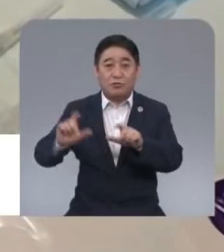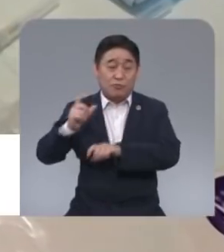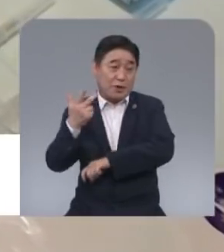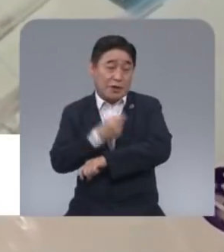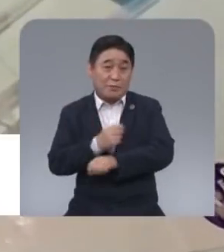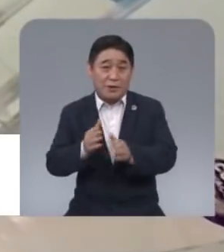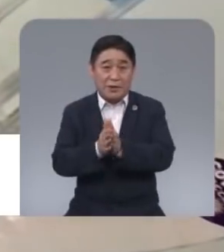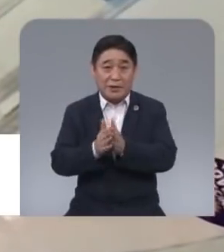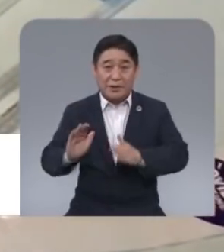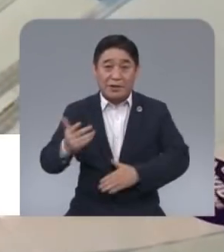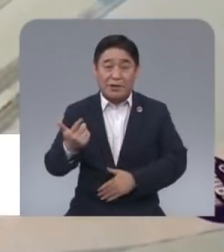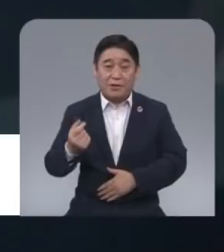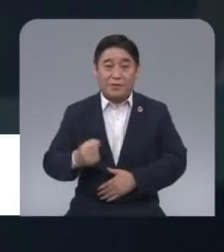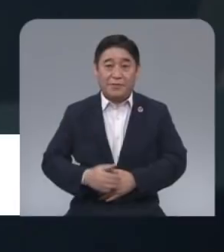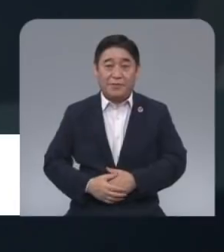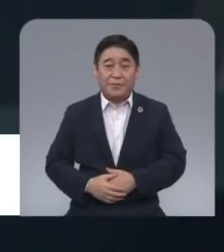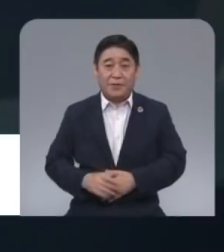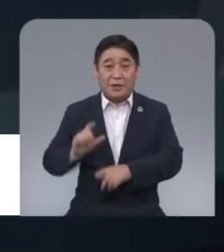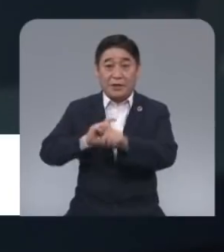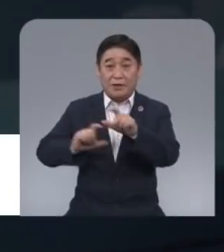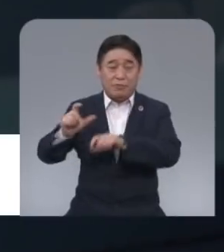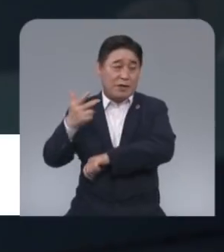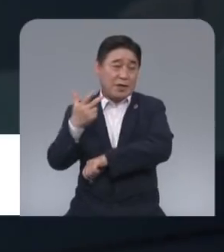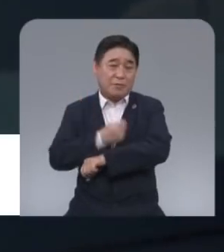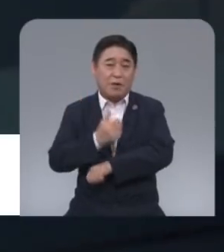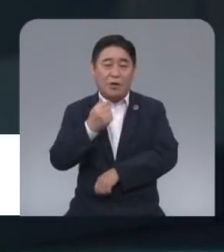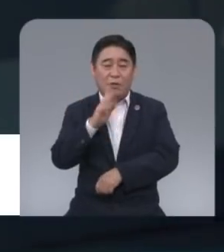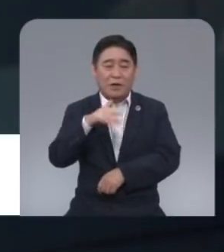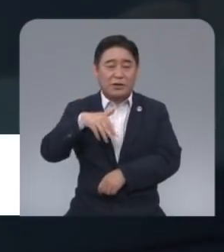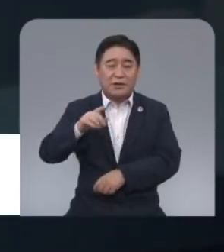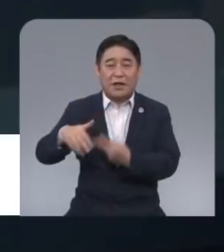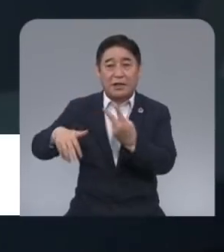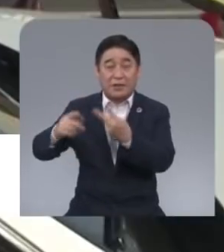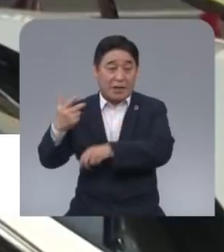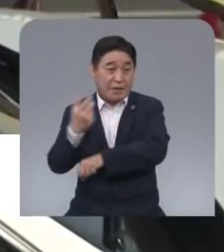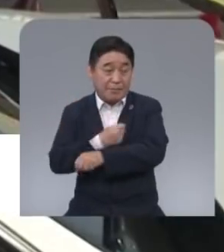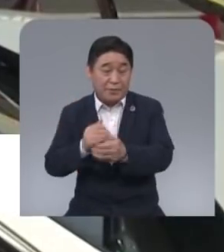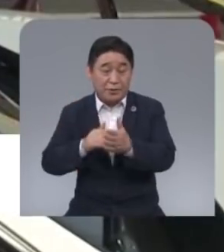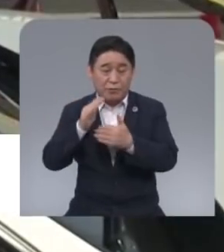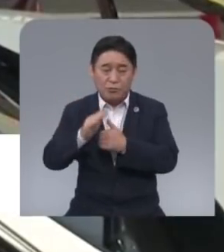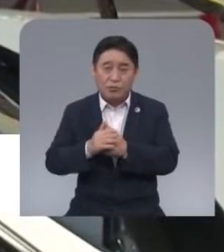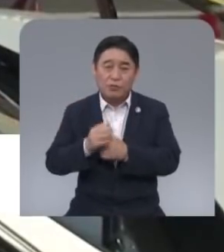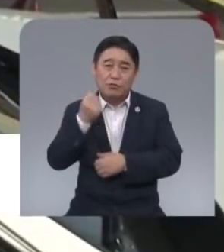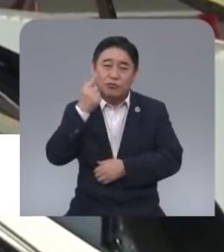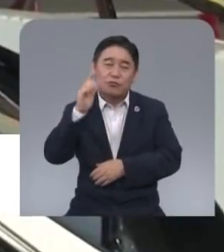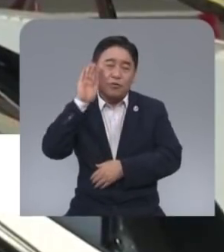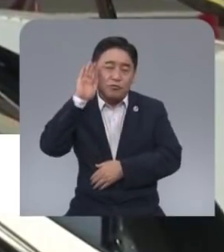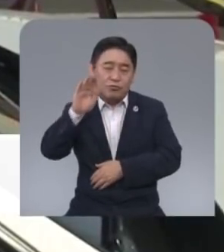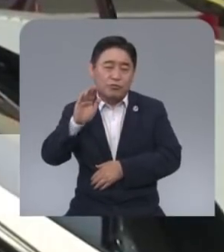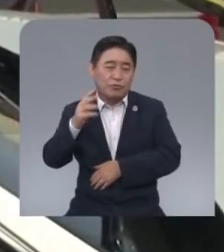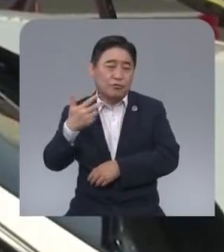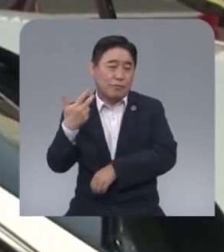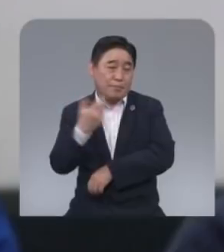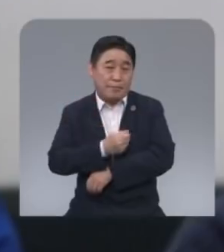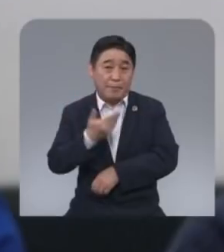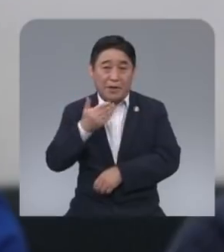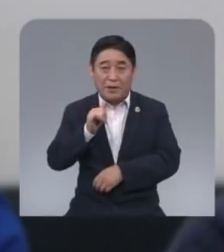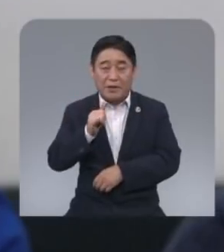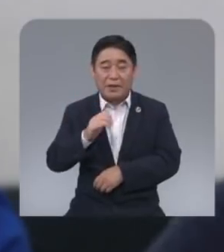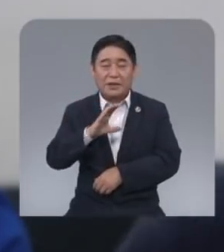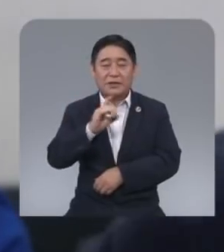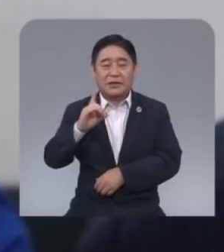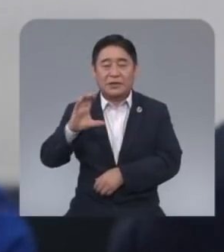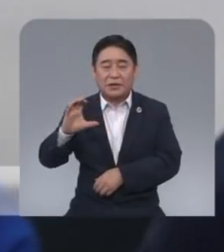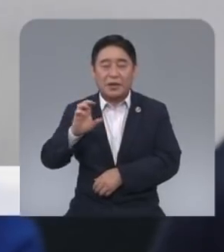접종이 시작될 것으로 보입니다. 추가 접종은 화이자 2차 접종 후 최소 6개월이 지나야 가능합니다.